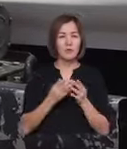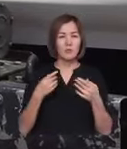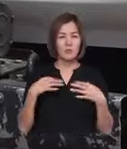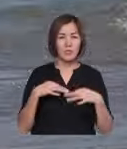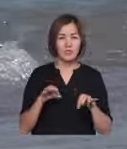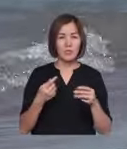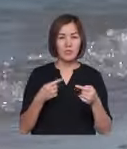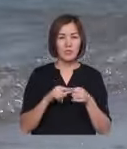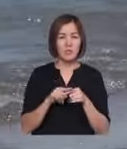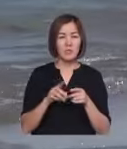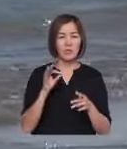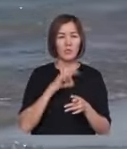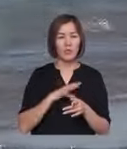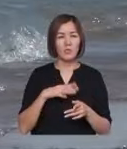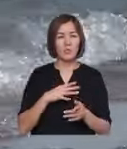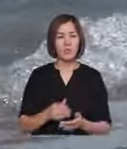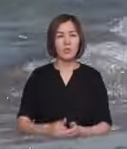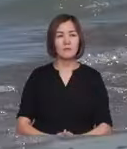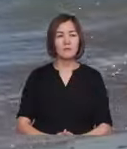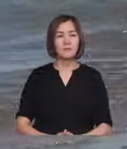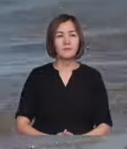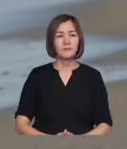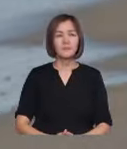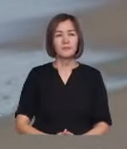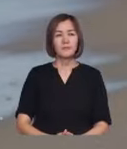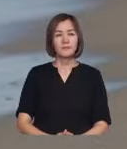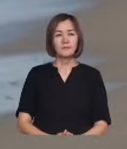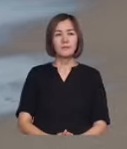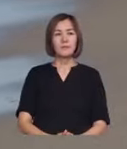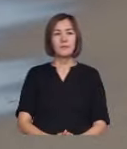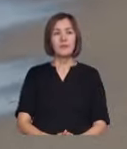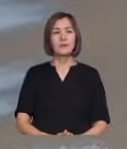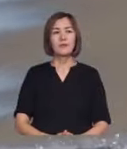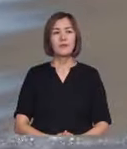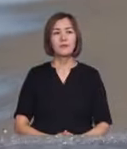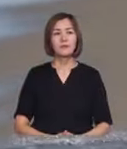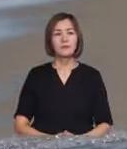жасап жатыр. Әділ Құттыбаев, Шолпан Ильясқызы, Жетісу арнасы, Сарқан ауданынан.